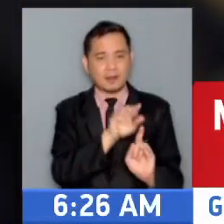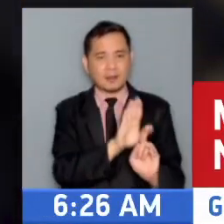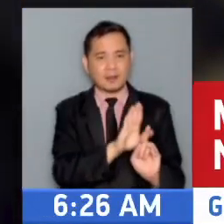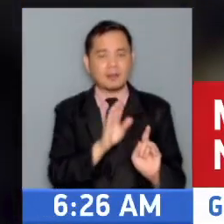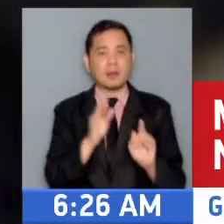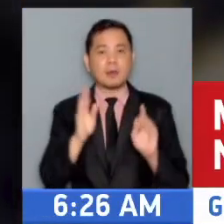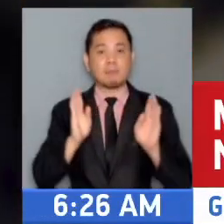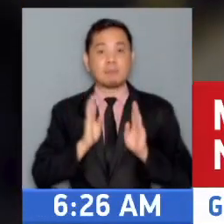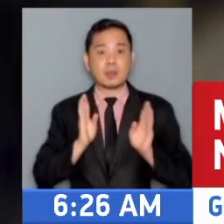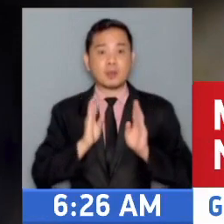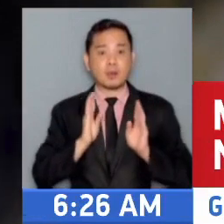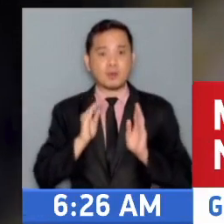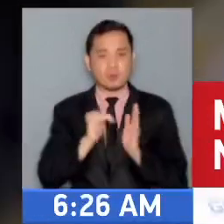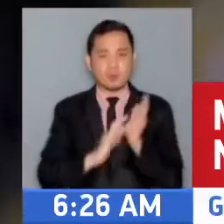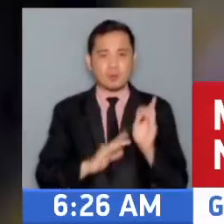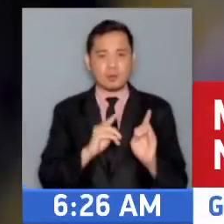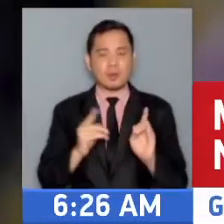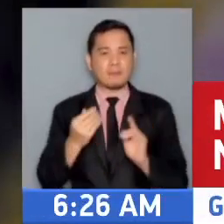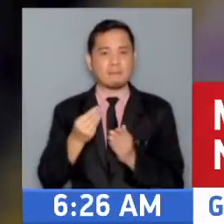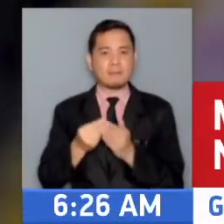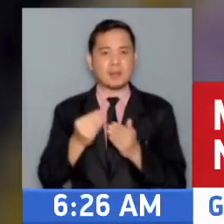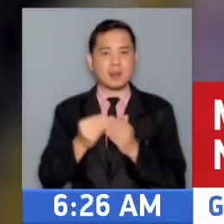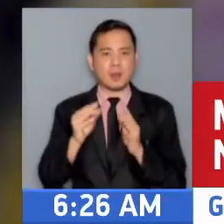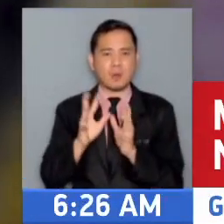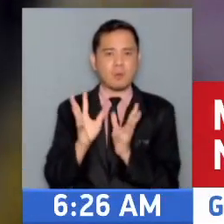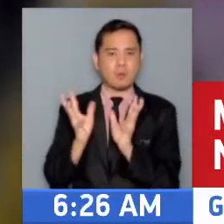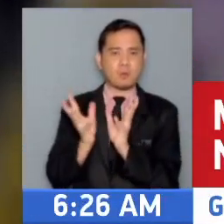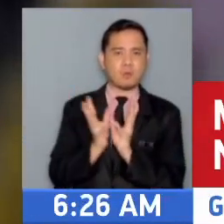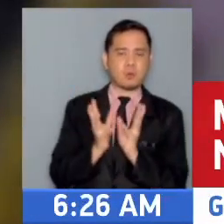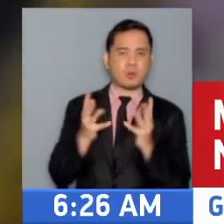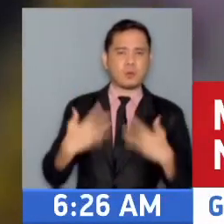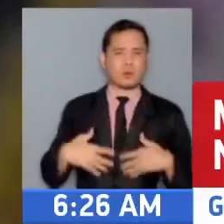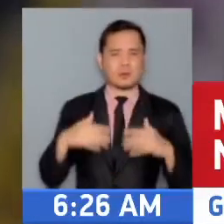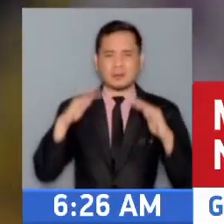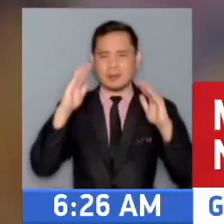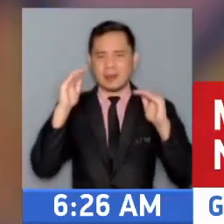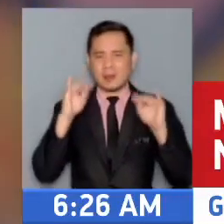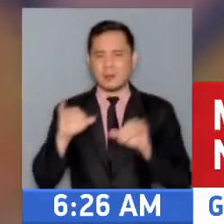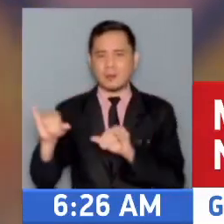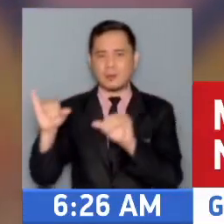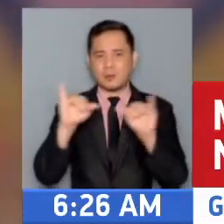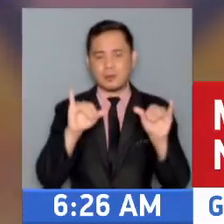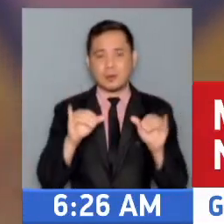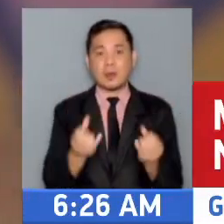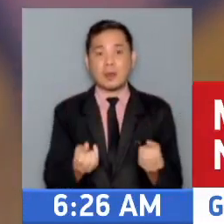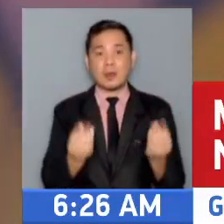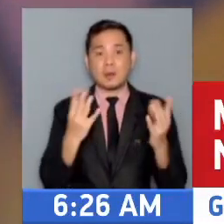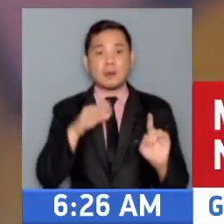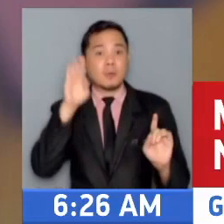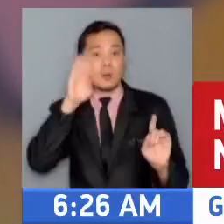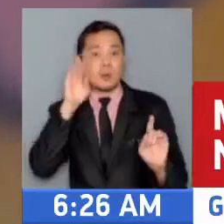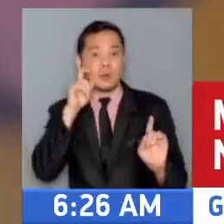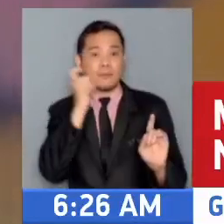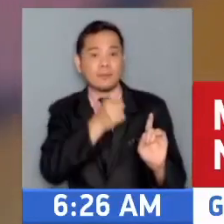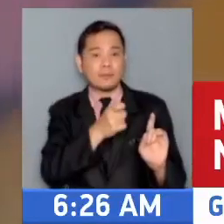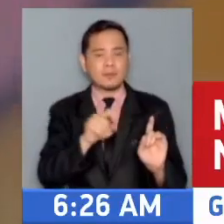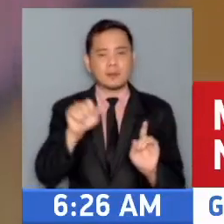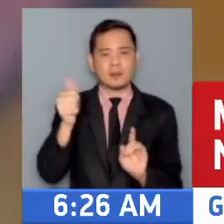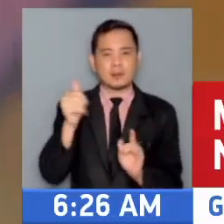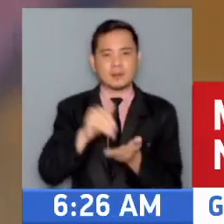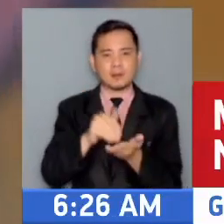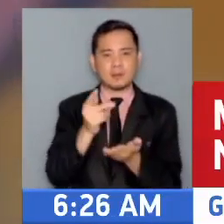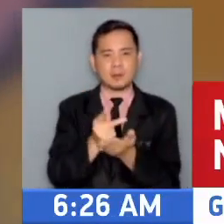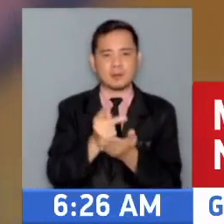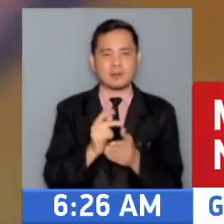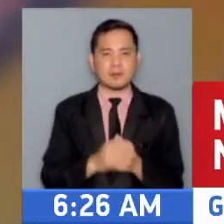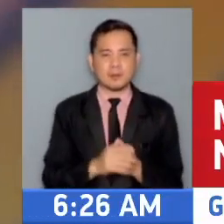ng money bouquet mula sa kaniyang kuya na nagkakahalaga ng 10,000 pesos. Deserved naman ang graduation gift dahil nagtapos